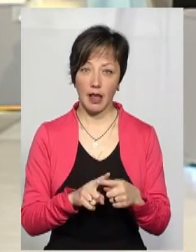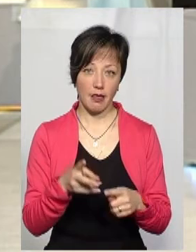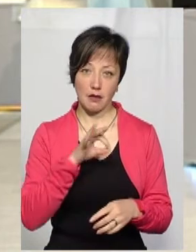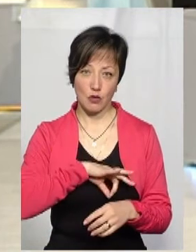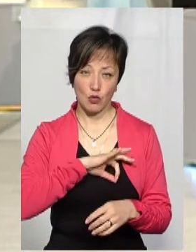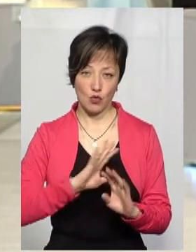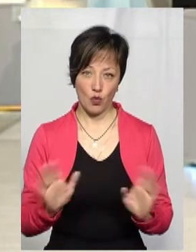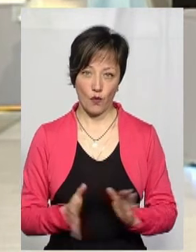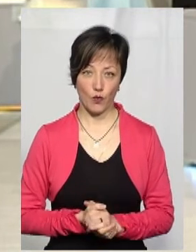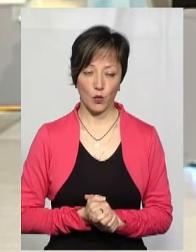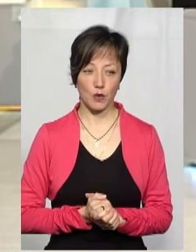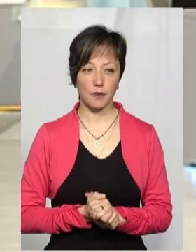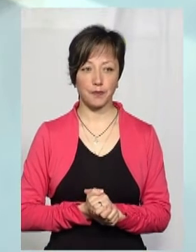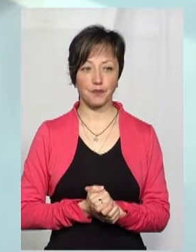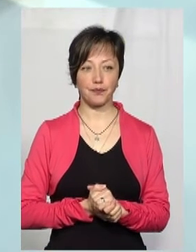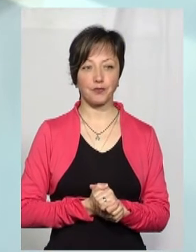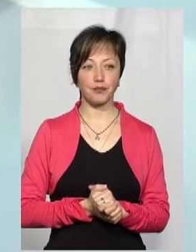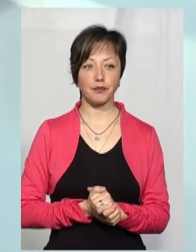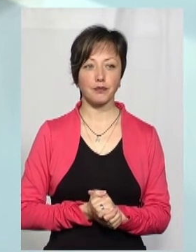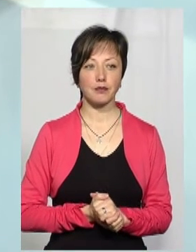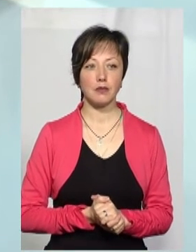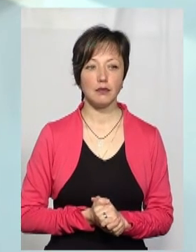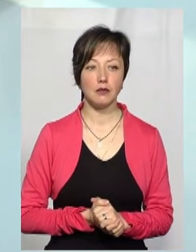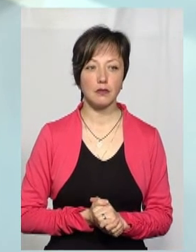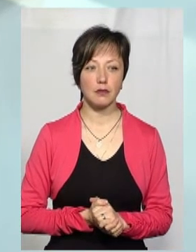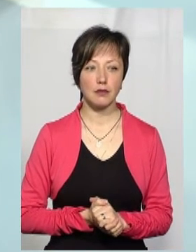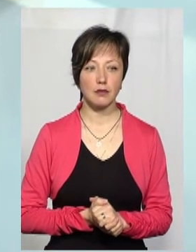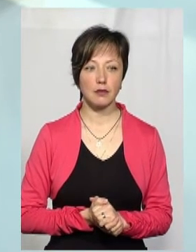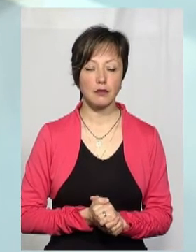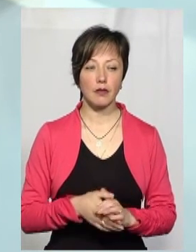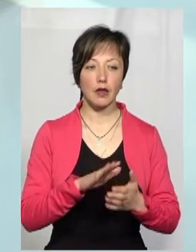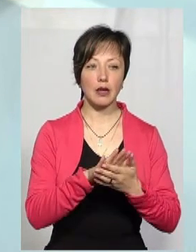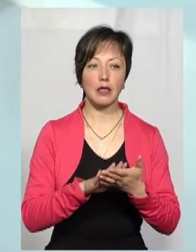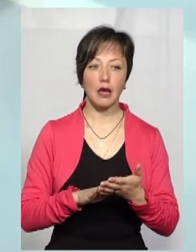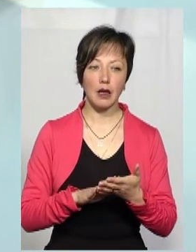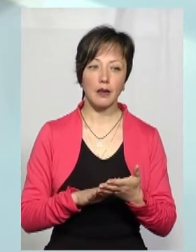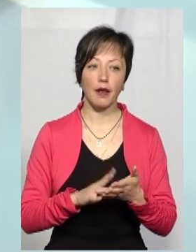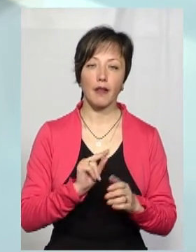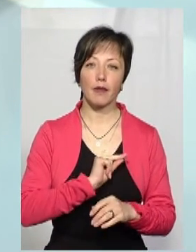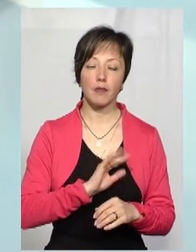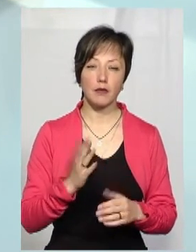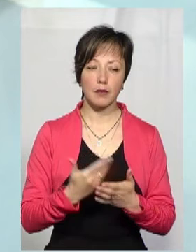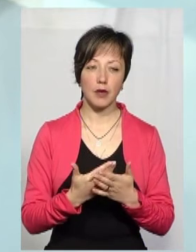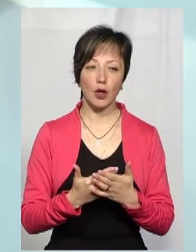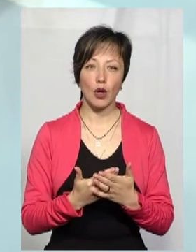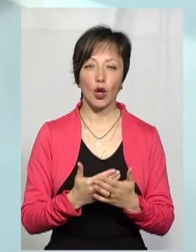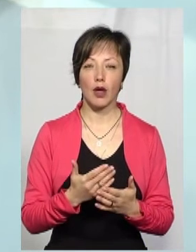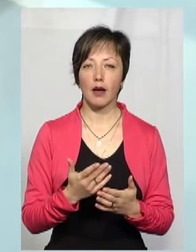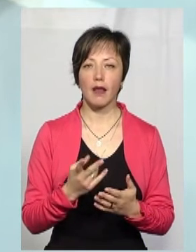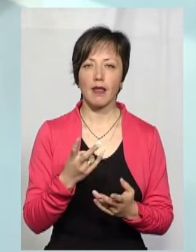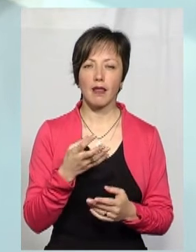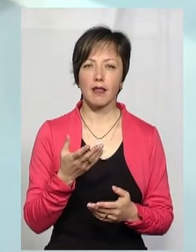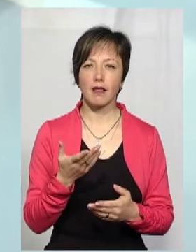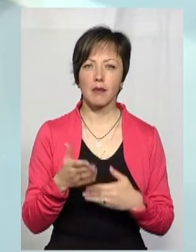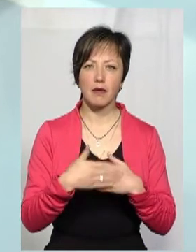не застосовується. Не діється. Да, оці норми не діють. Далі не діє, коли людина в період карантину